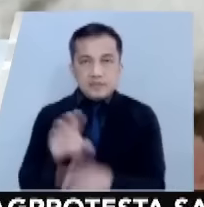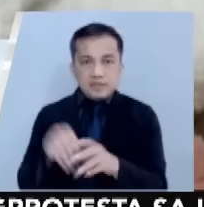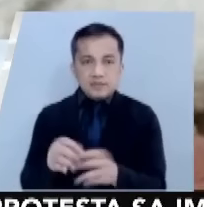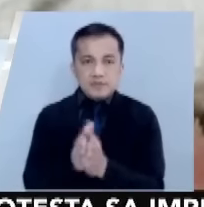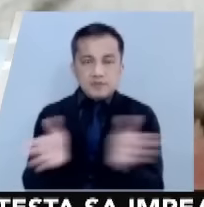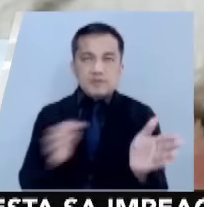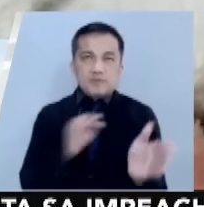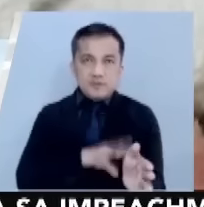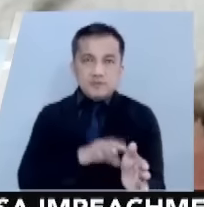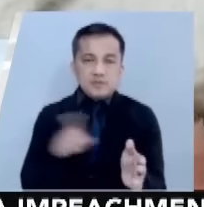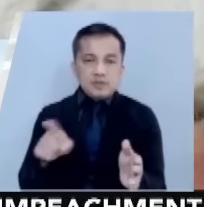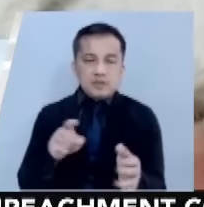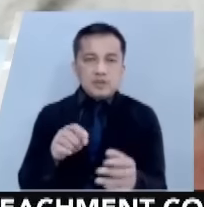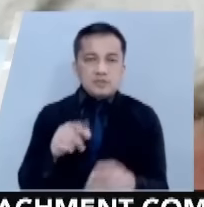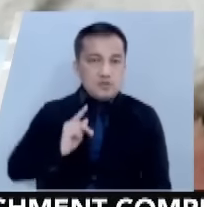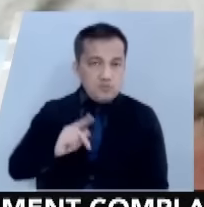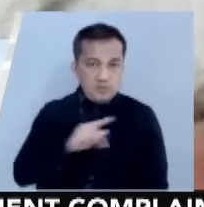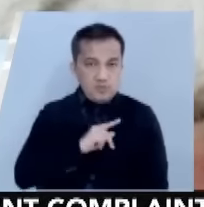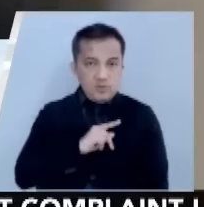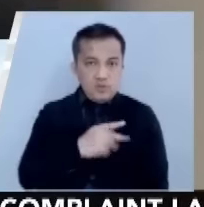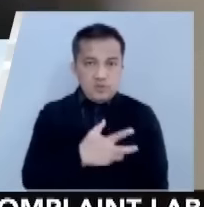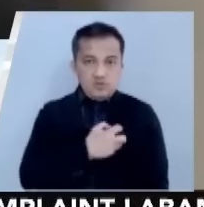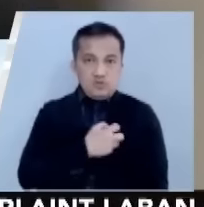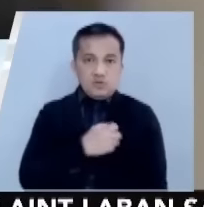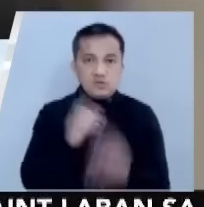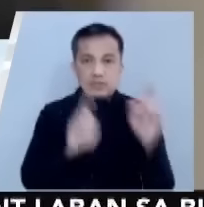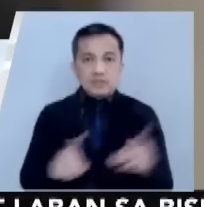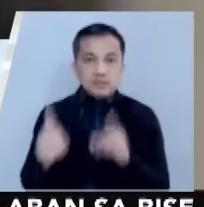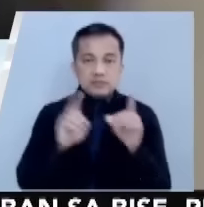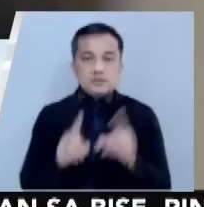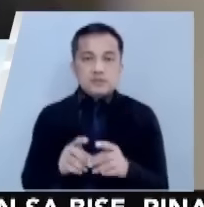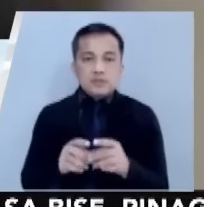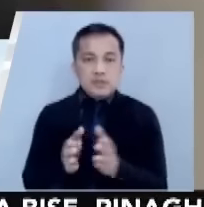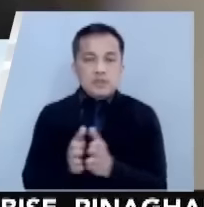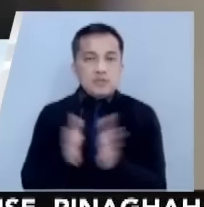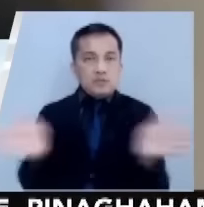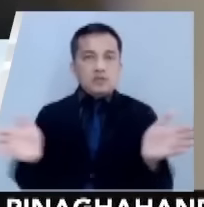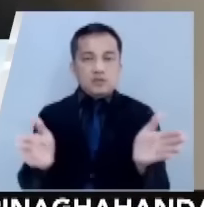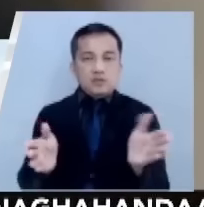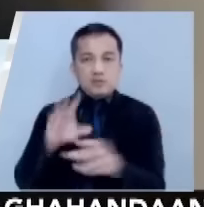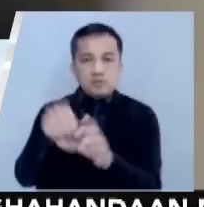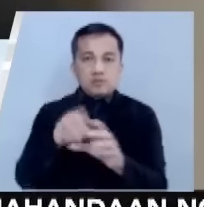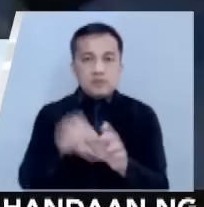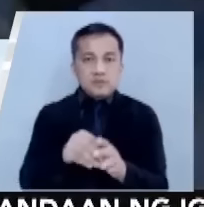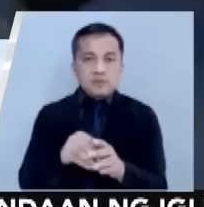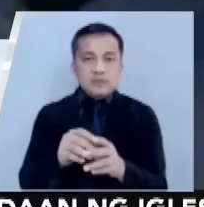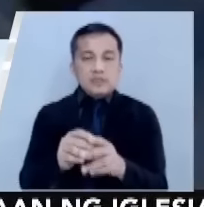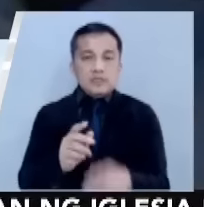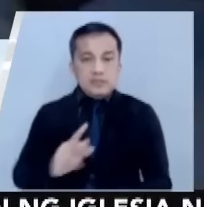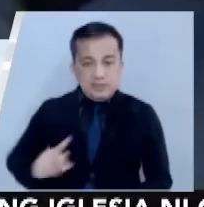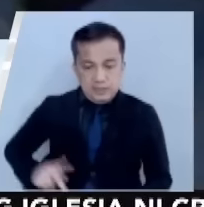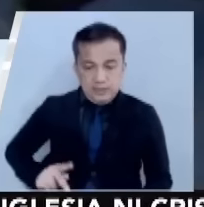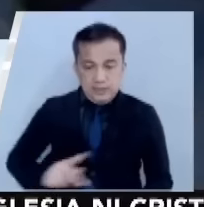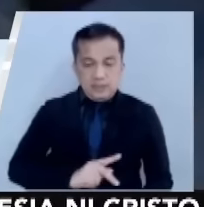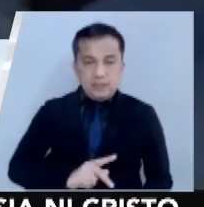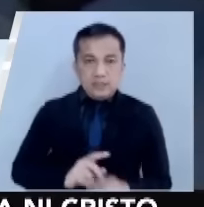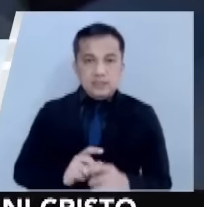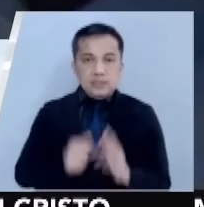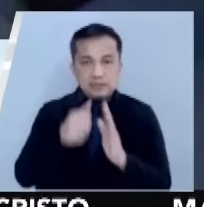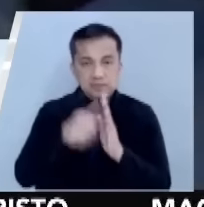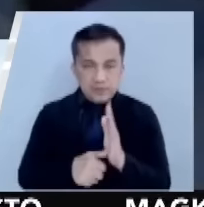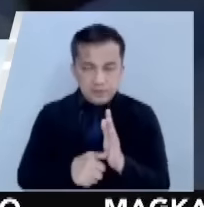severe pneumonia, stroke at dialysis. Pinalawig din nila ang coverage para sa kidney transplantation, dengue, COVID at